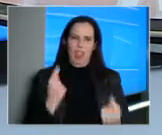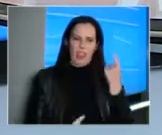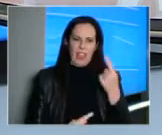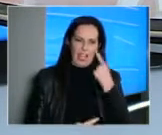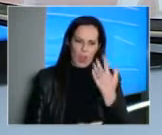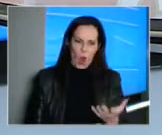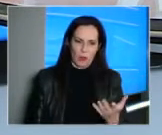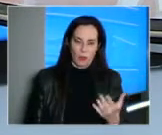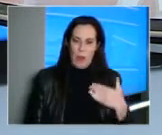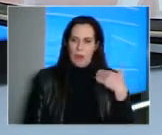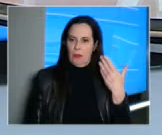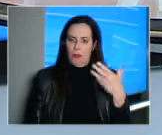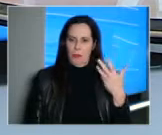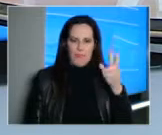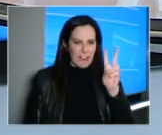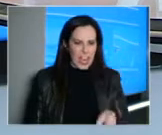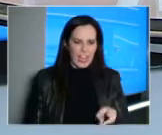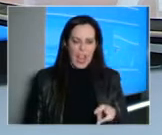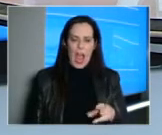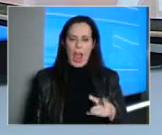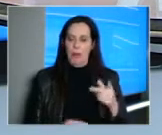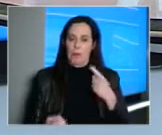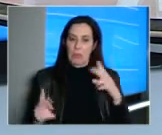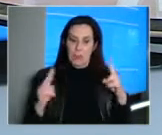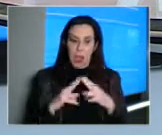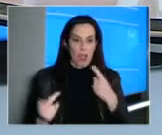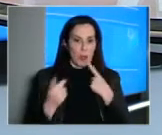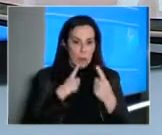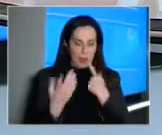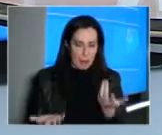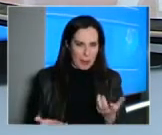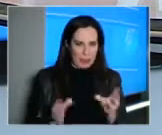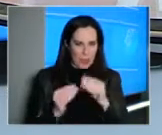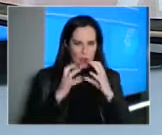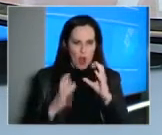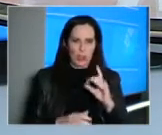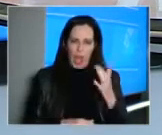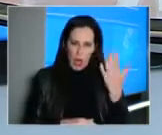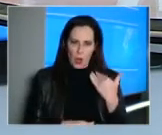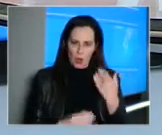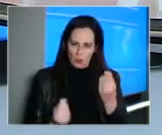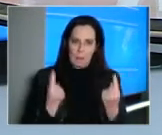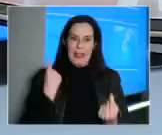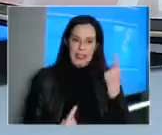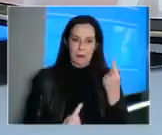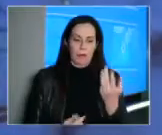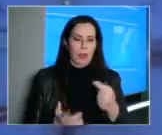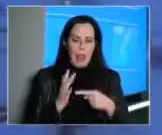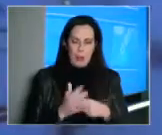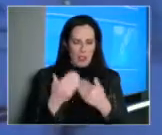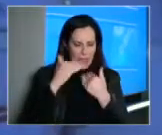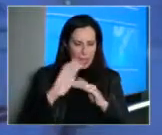לראות אותו מחוץ לארצו, נפגש, מדבר בכלל באיזשהו מגע עם תקשורת, אז היו רגעים נדירים, תראה, למשל